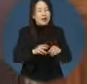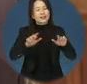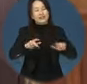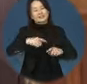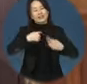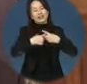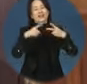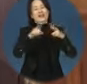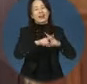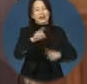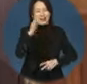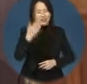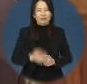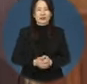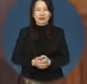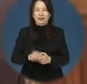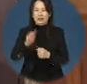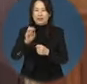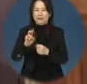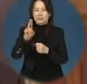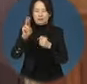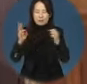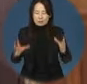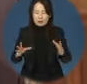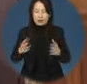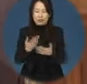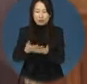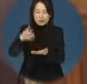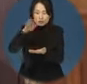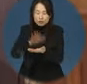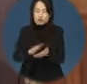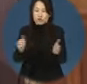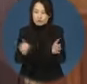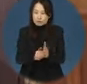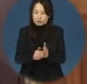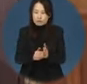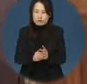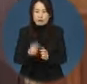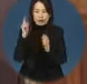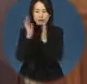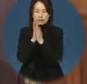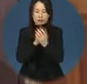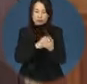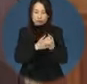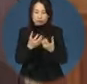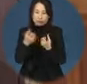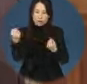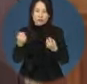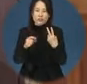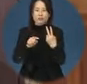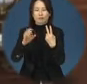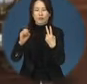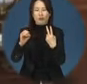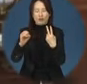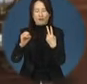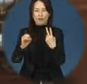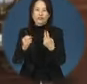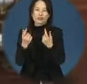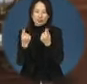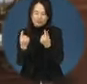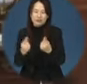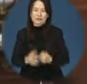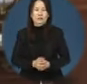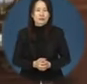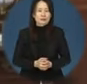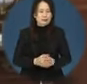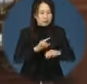32년만에 전면개정 알겠어 그리고 자치 문건이 점 요 이렇게 이야기가 굉장히 큰 거래요 설명 들으니까 이 지방 제시